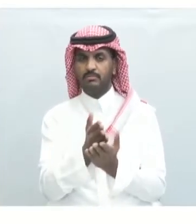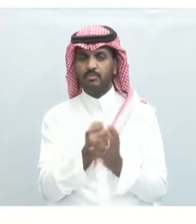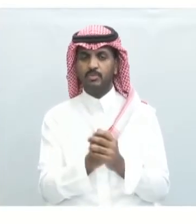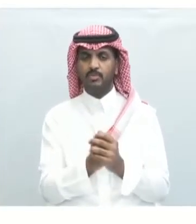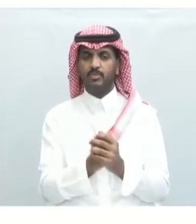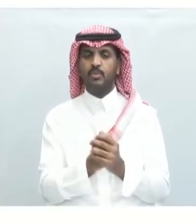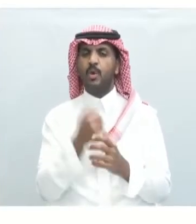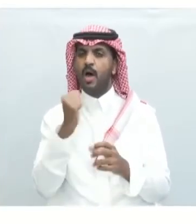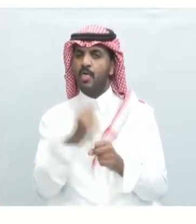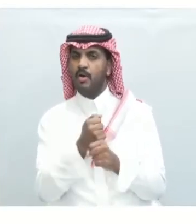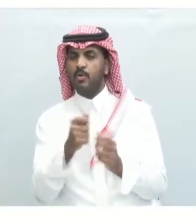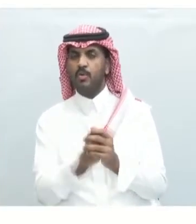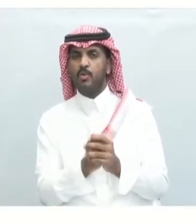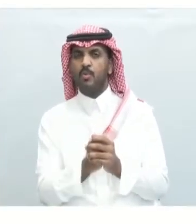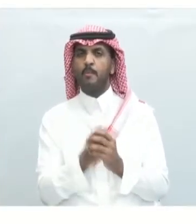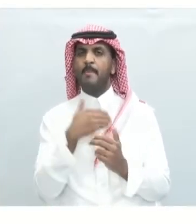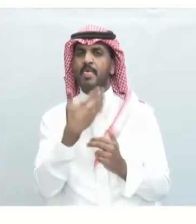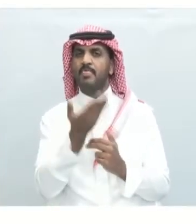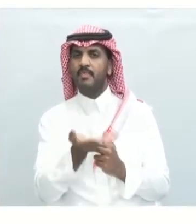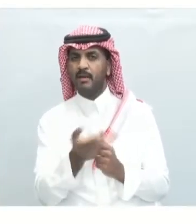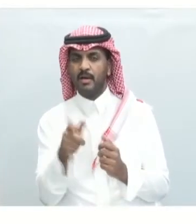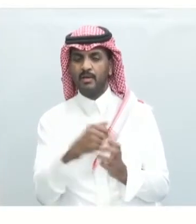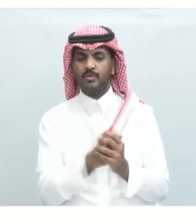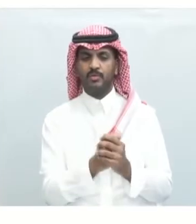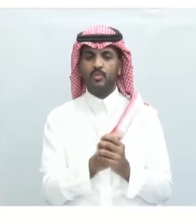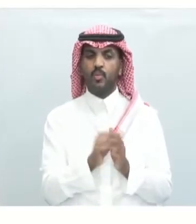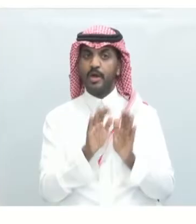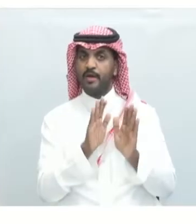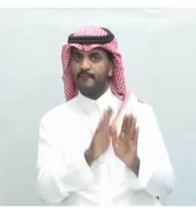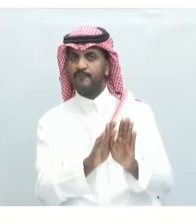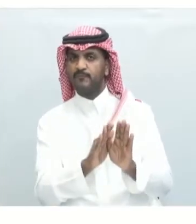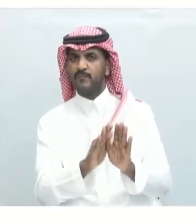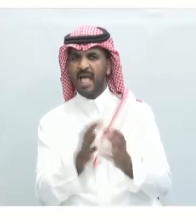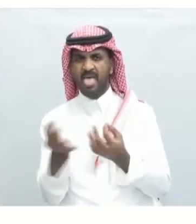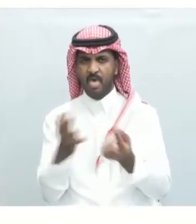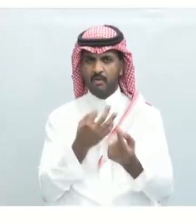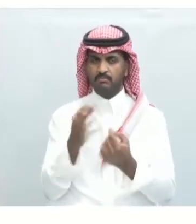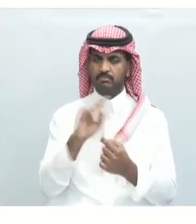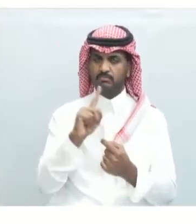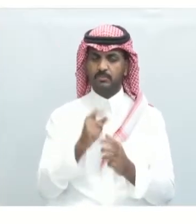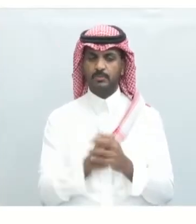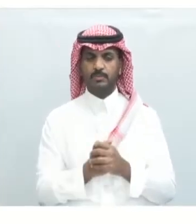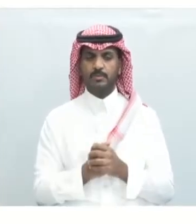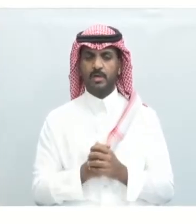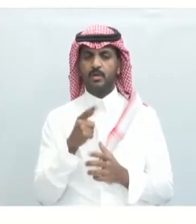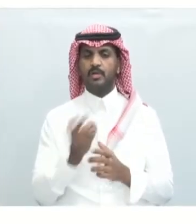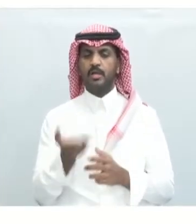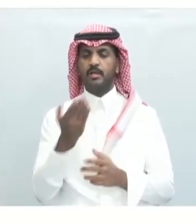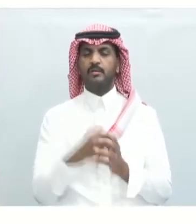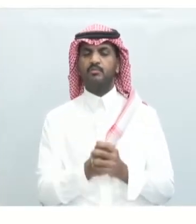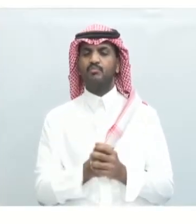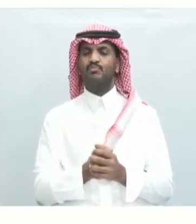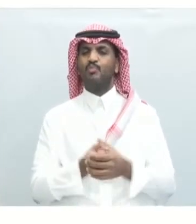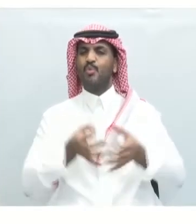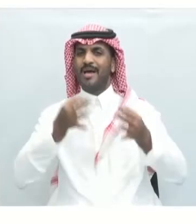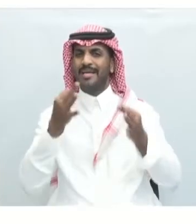حاجاتهما وبذل المعروف لهما كفوا كل كل اذى عنهما ايضا نقول قال الله عز وجل